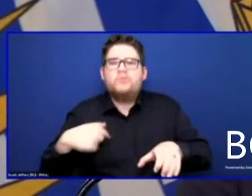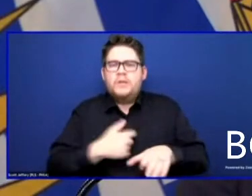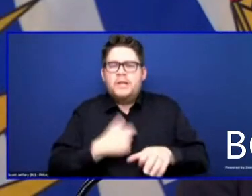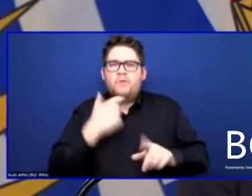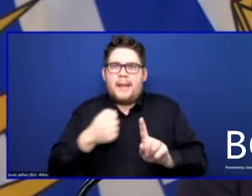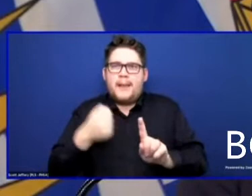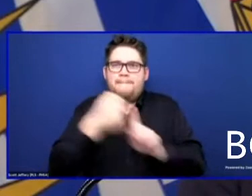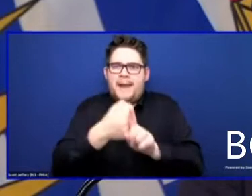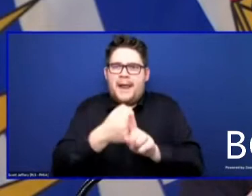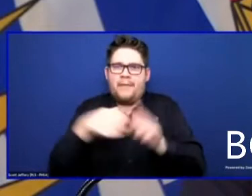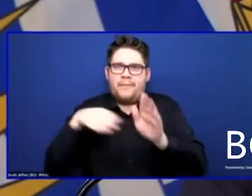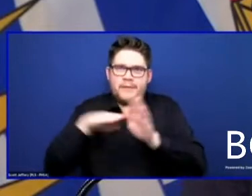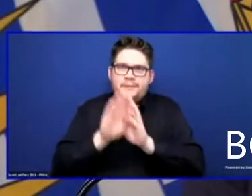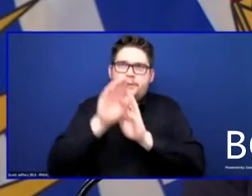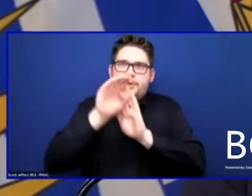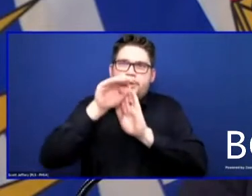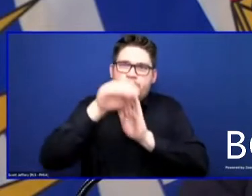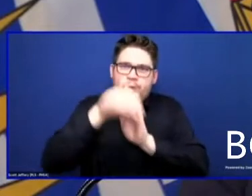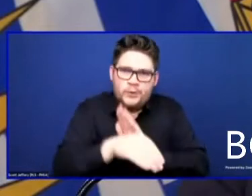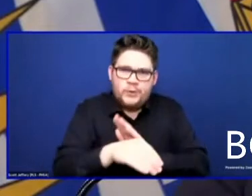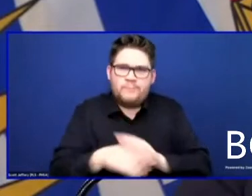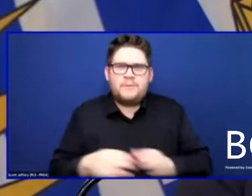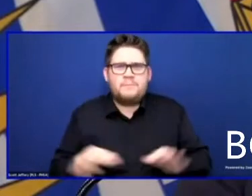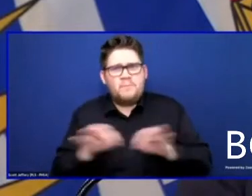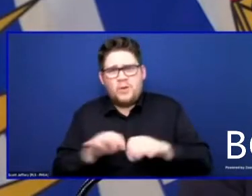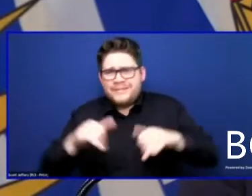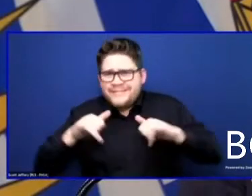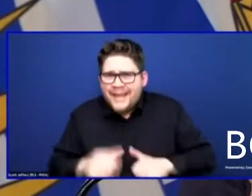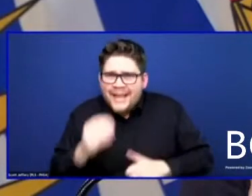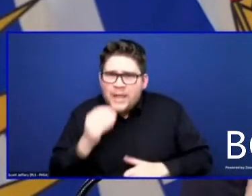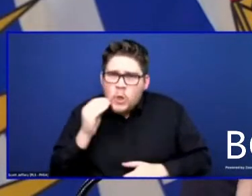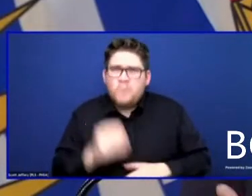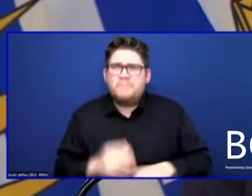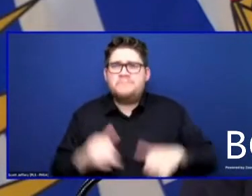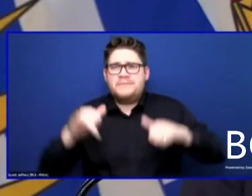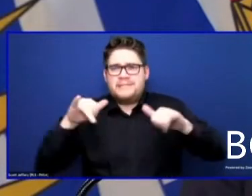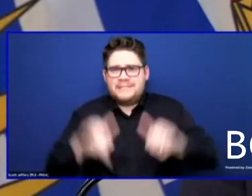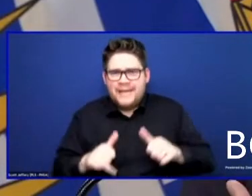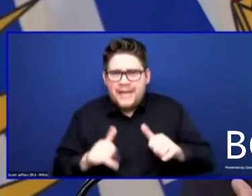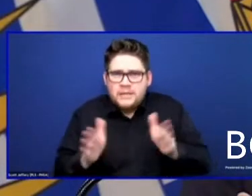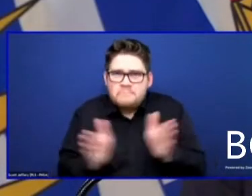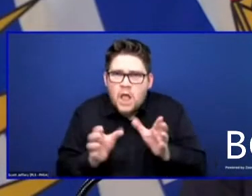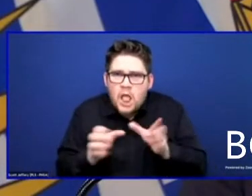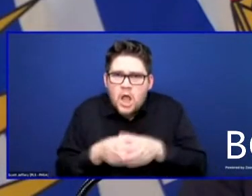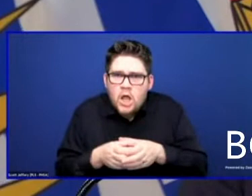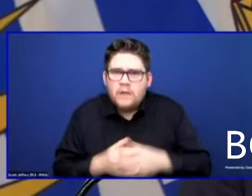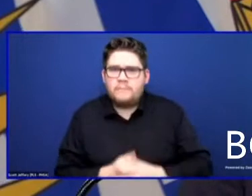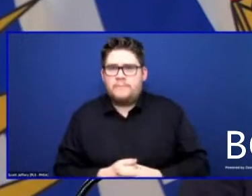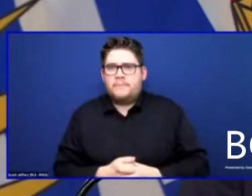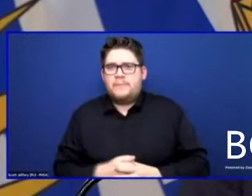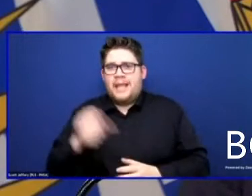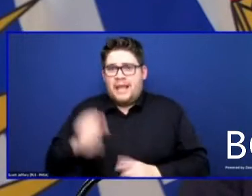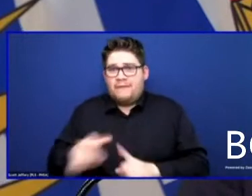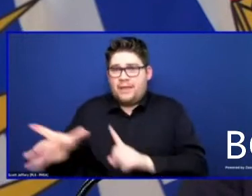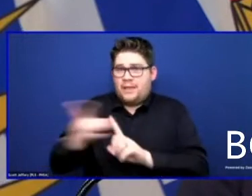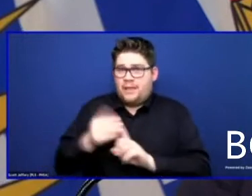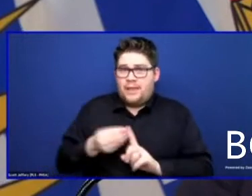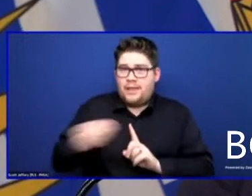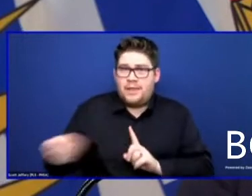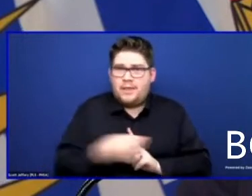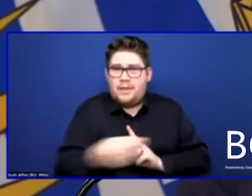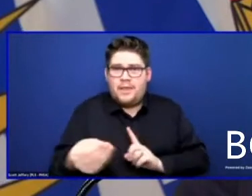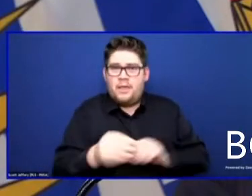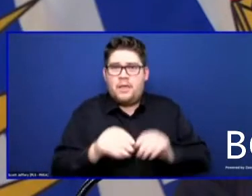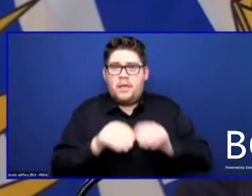绝 transmissions 拒 that 绝 are 人少 getting 就拒绝人 between 少我们一定要 that we're 停止这 spreading 个病毒 between 的传 people 播 and bringing it 我 home 们一定 to 要 our families, 不